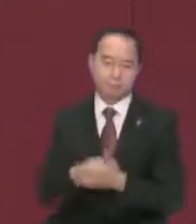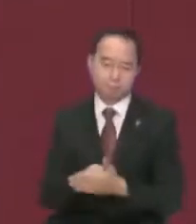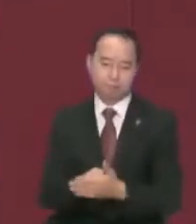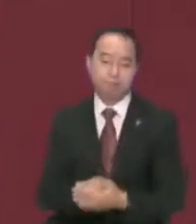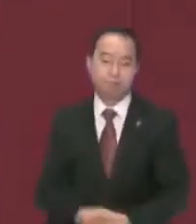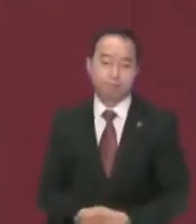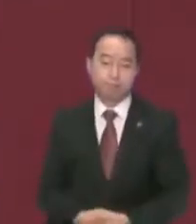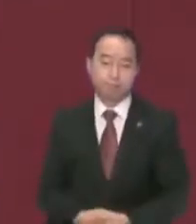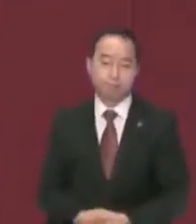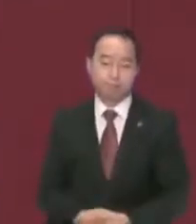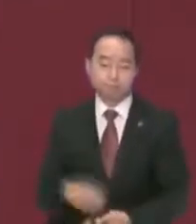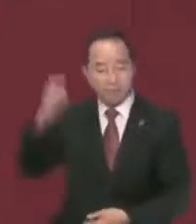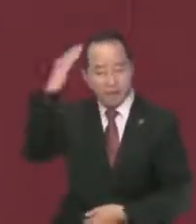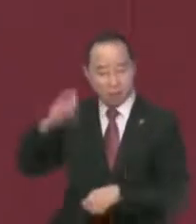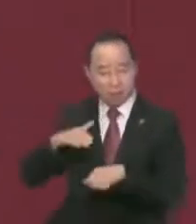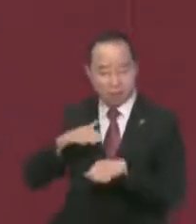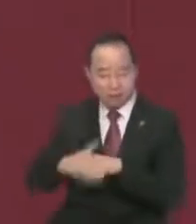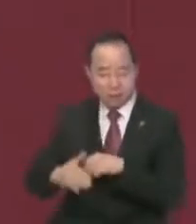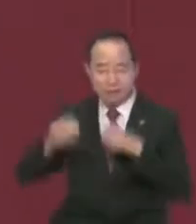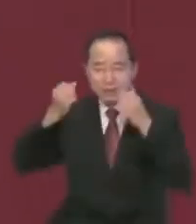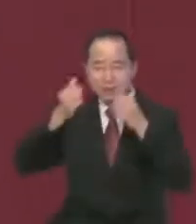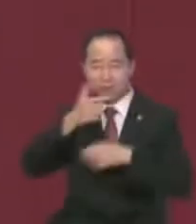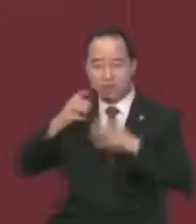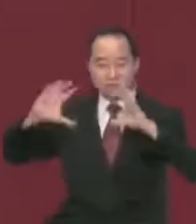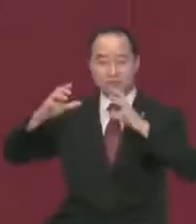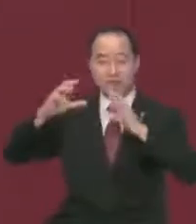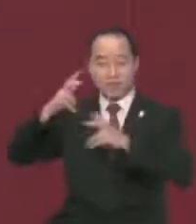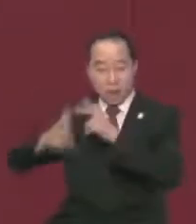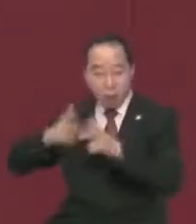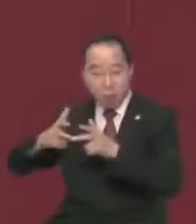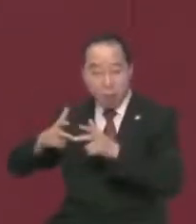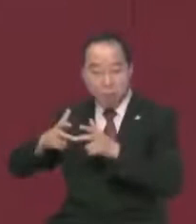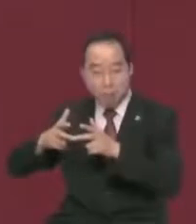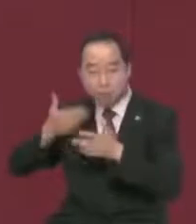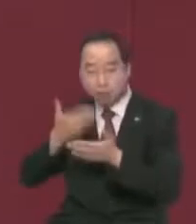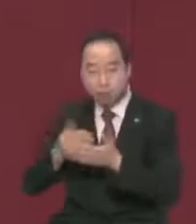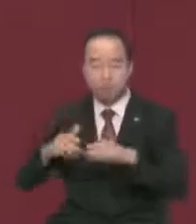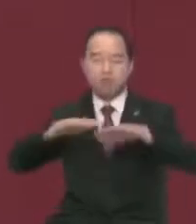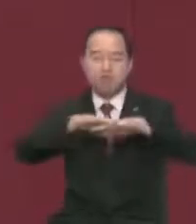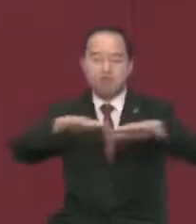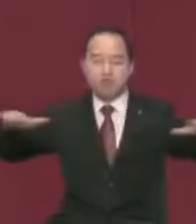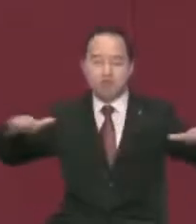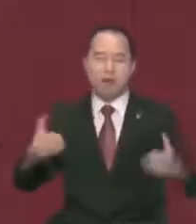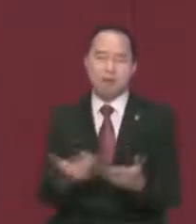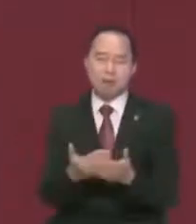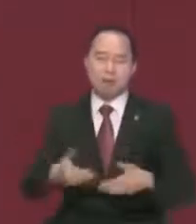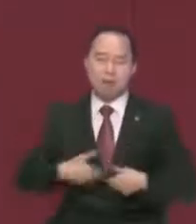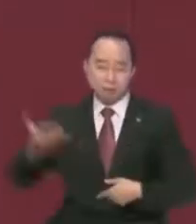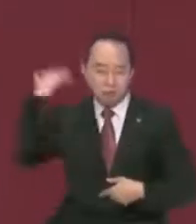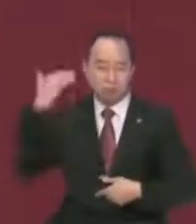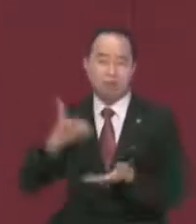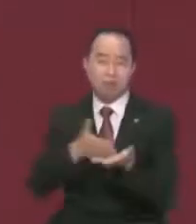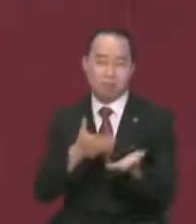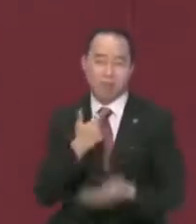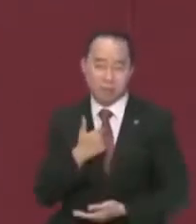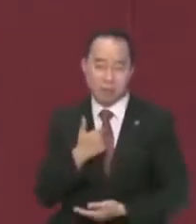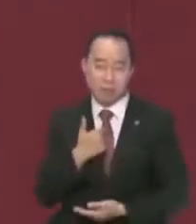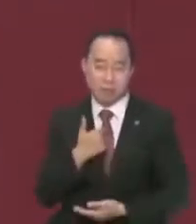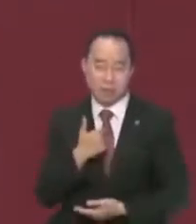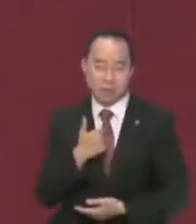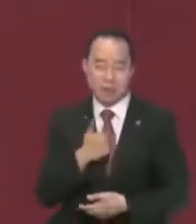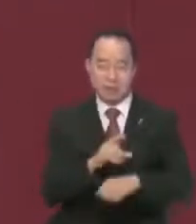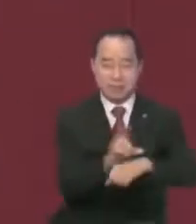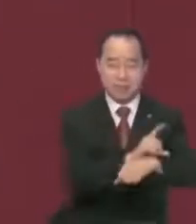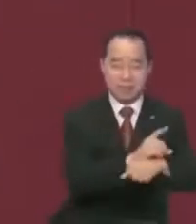저는 한국판 뉴딜의 필수적 개념으로 균형발전 뉴딜을 제안한 바 있습니다. 디지털